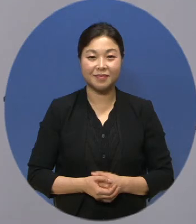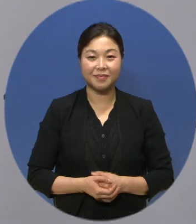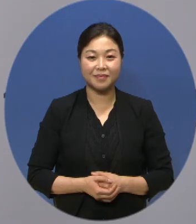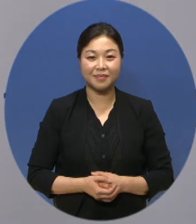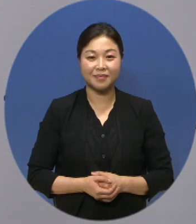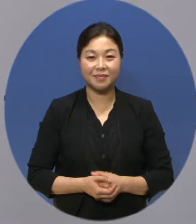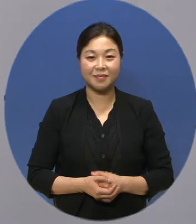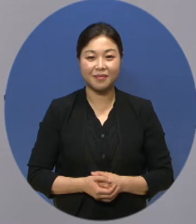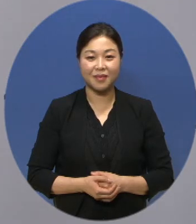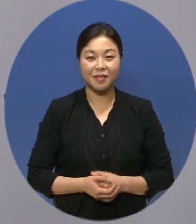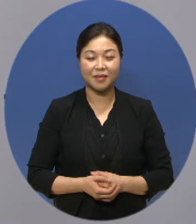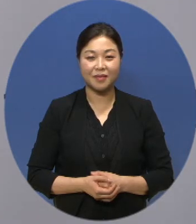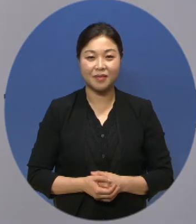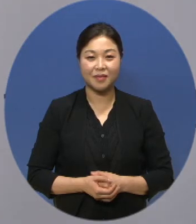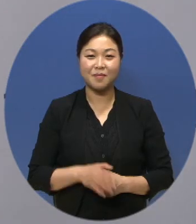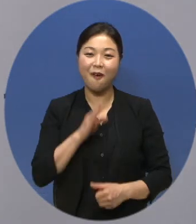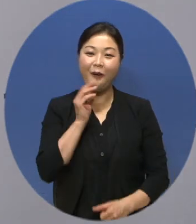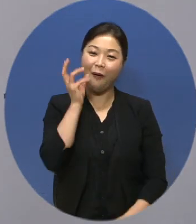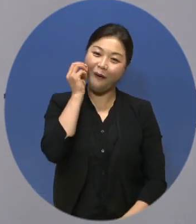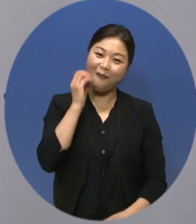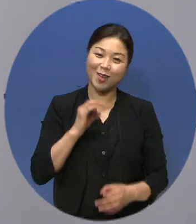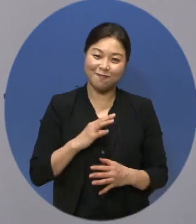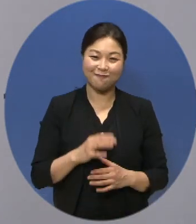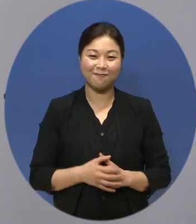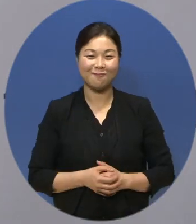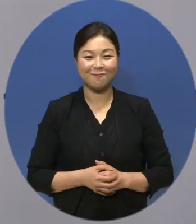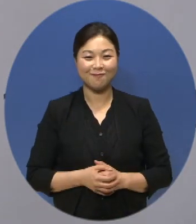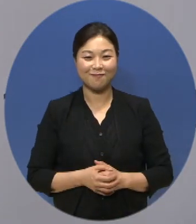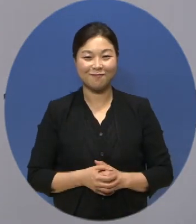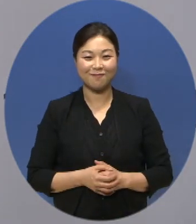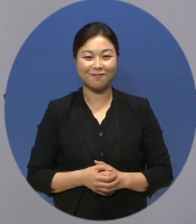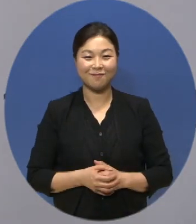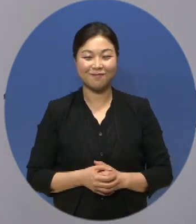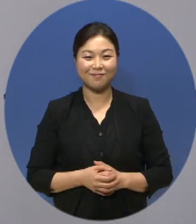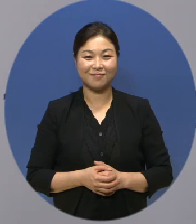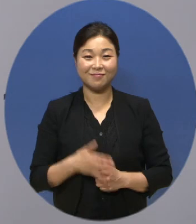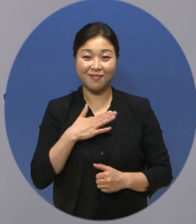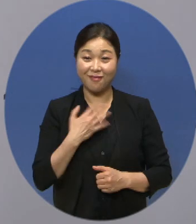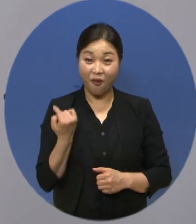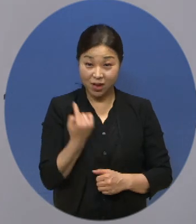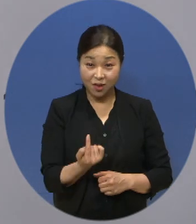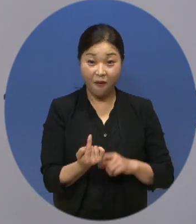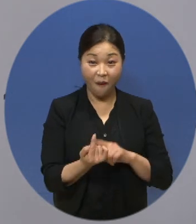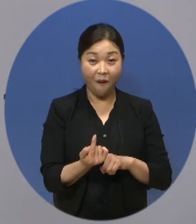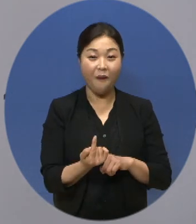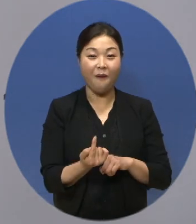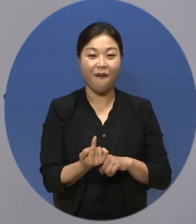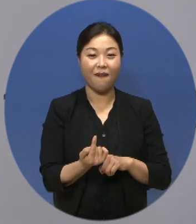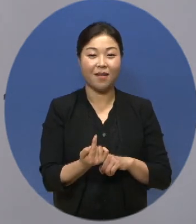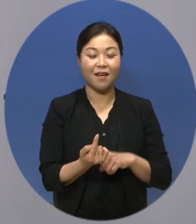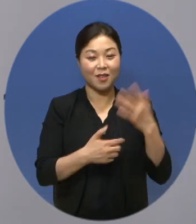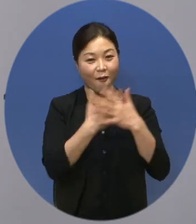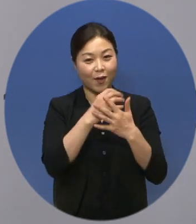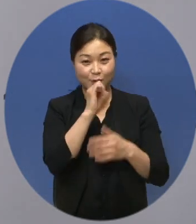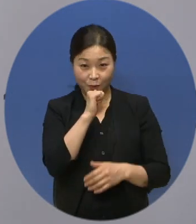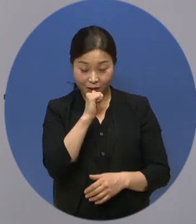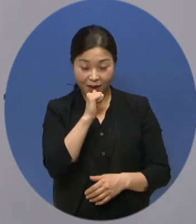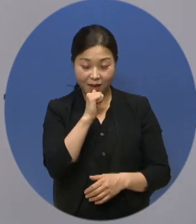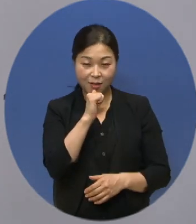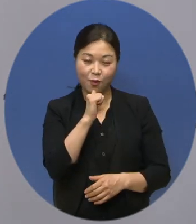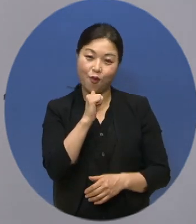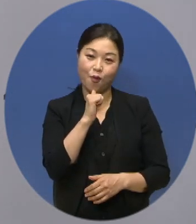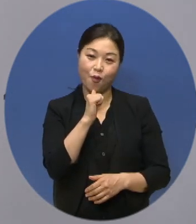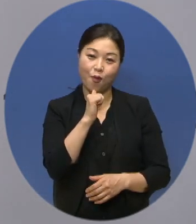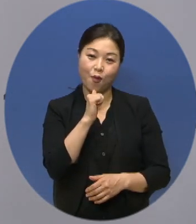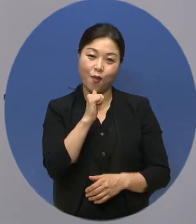너무 이게 신기한 것 같아요. 이렇게 지금 이런 자리에 갖고 이렇게 영화를 소개해드리고